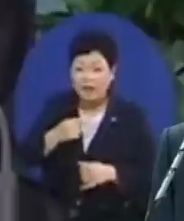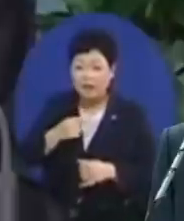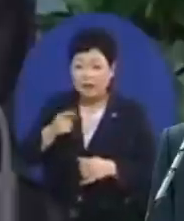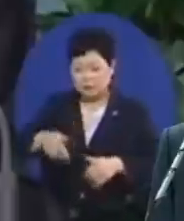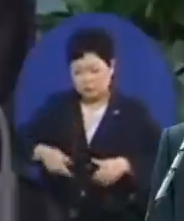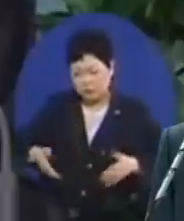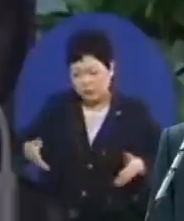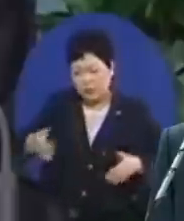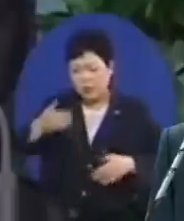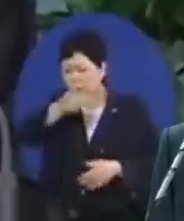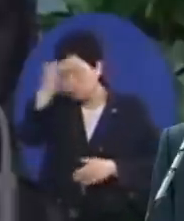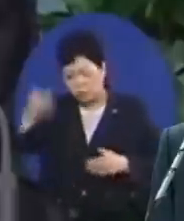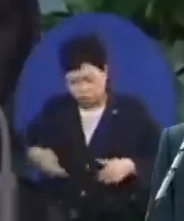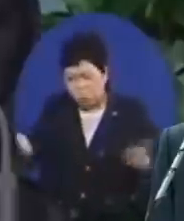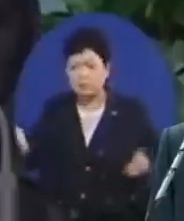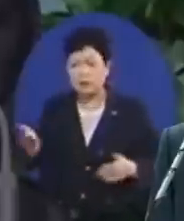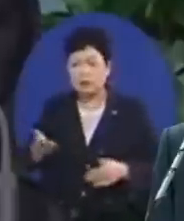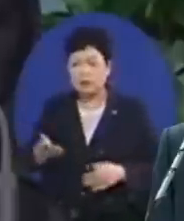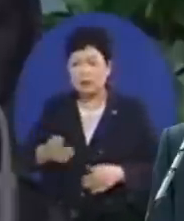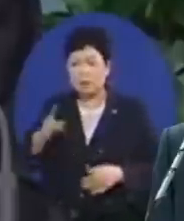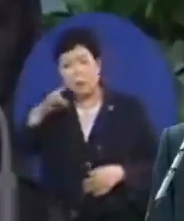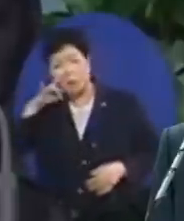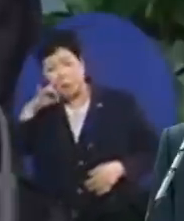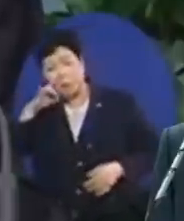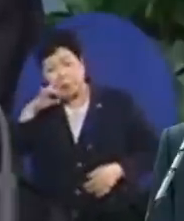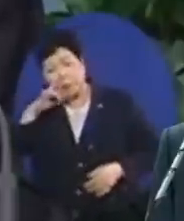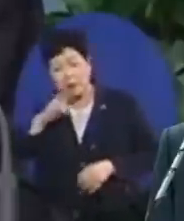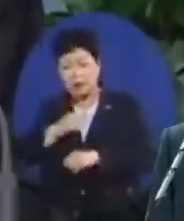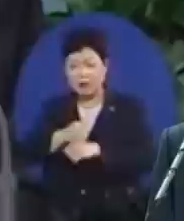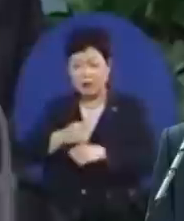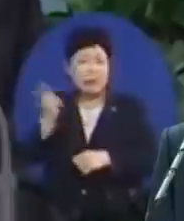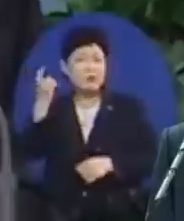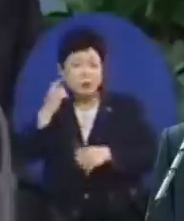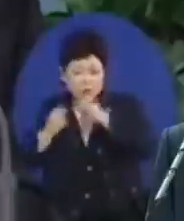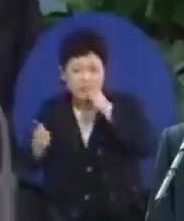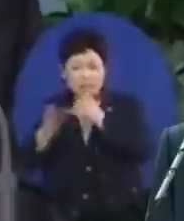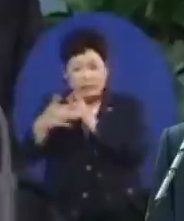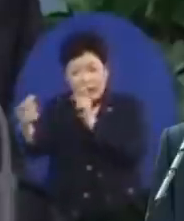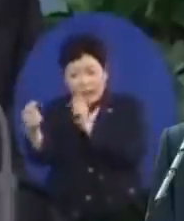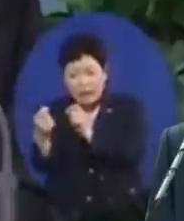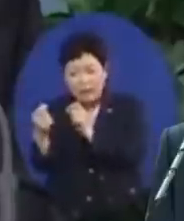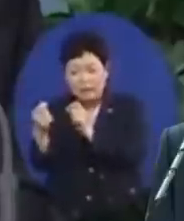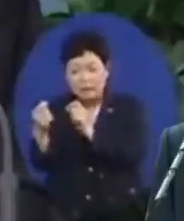쓸데없는 데는 구경도 하지 말아야 돼. 그런데 그 소리 나는 곳에 가까이